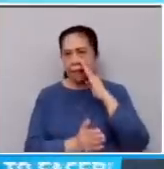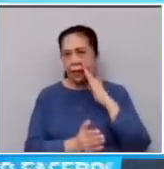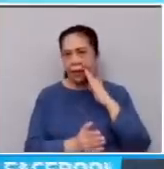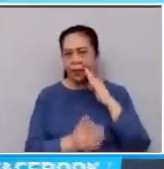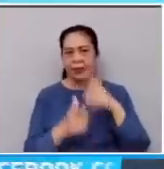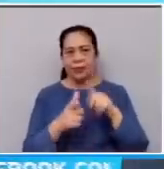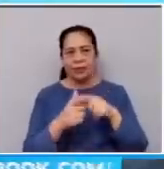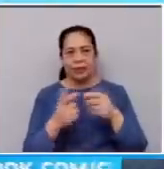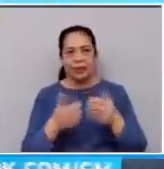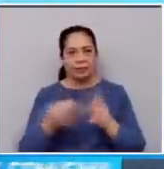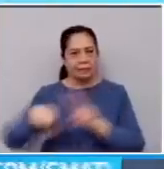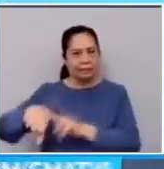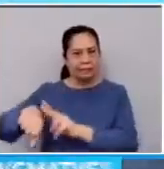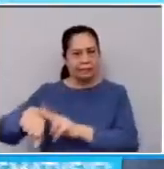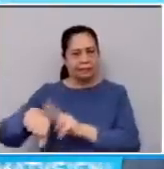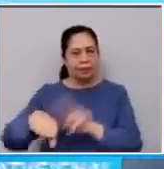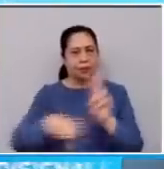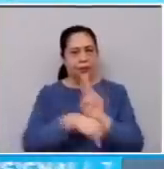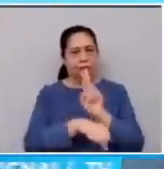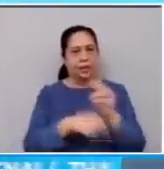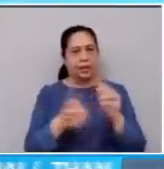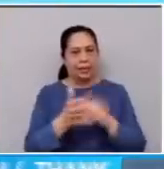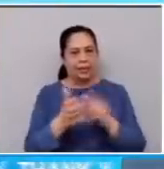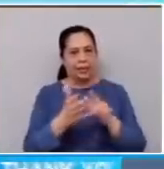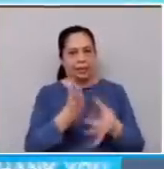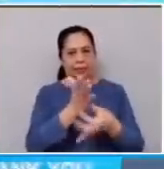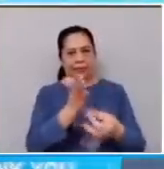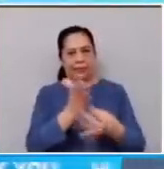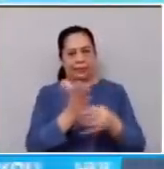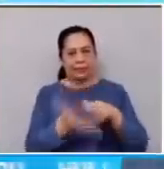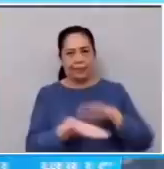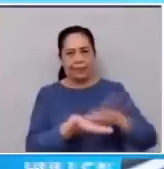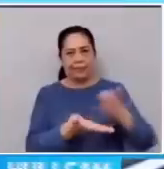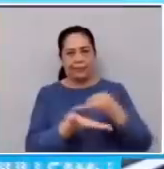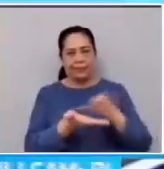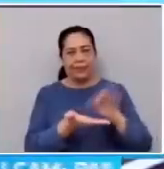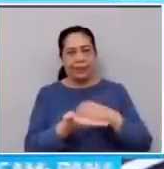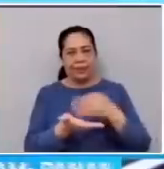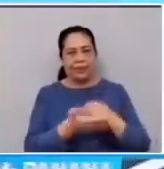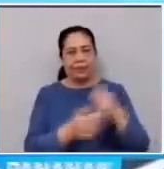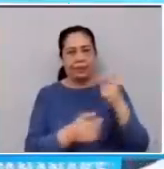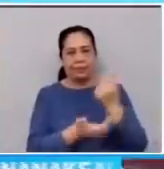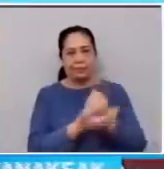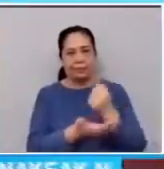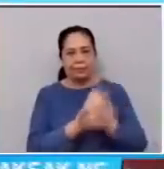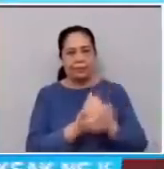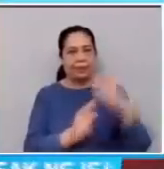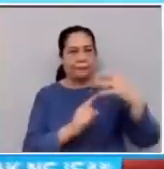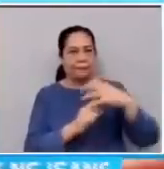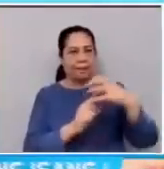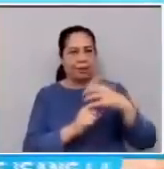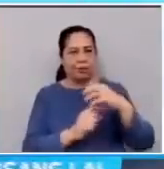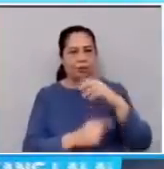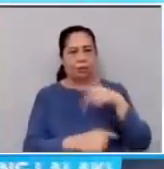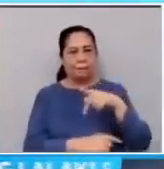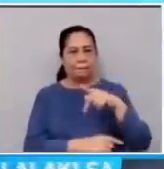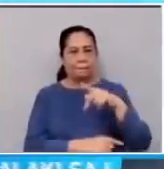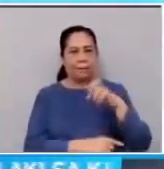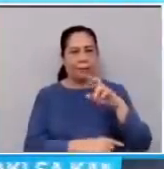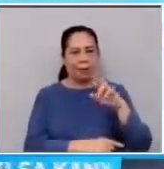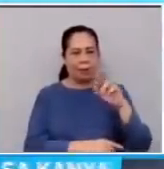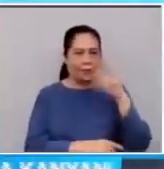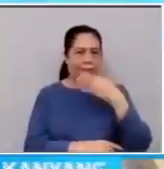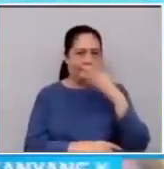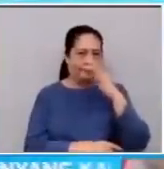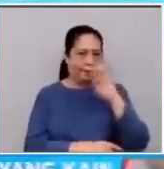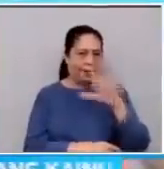aside. Gamitin ulit ang mantika sa pagisa ng bawang, mushroom, bell pepper, at sibuyas. Lagyan ng